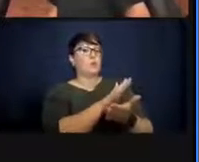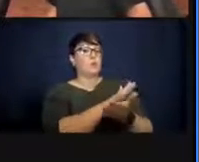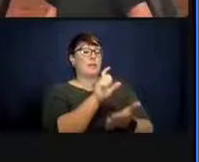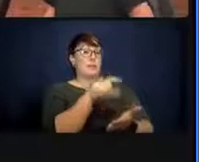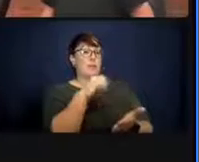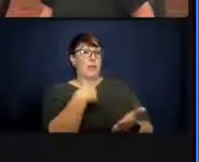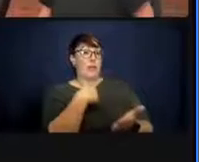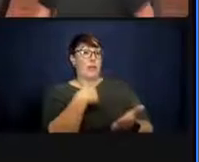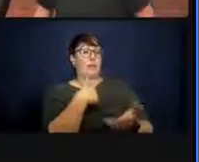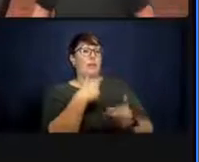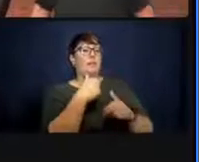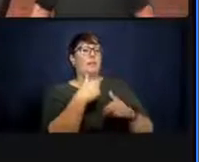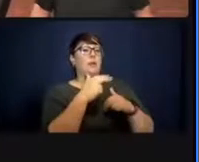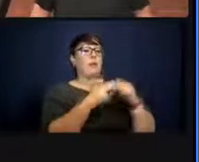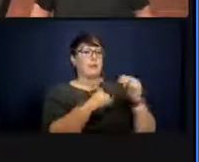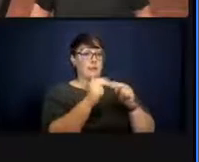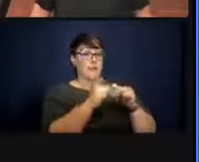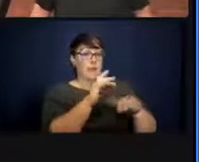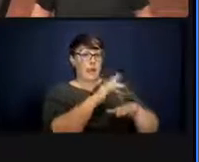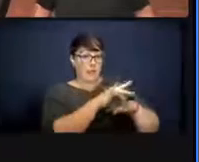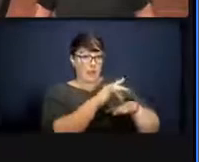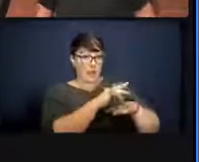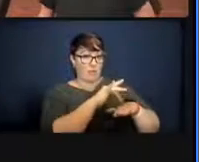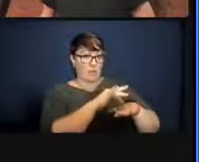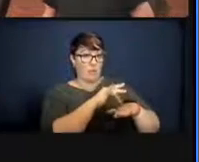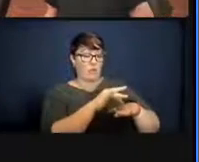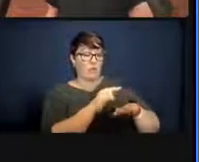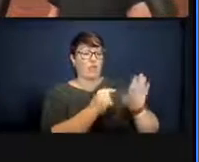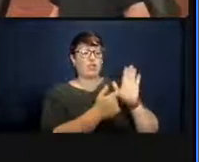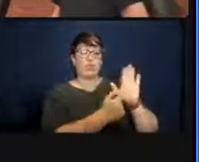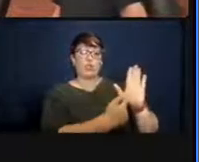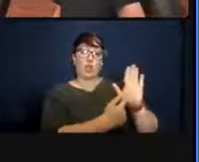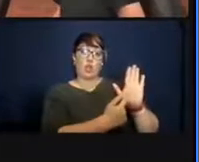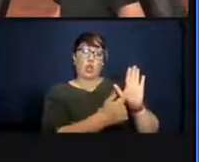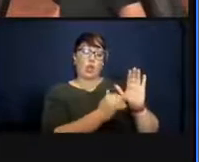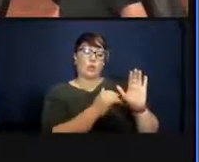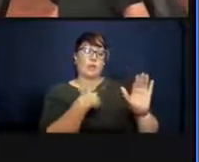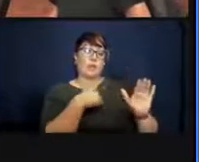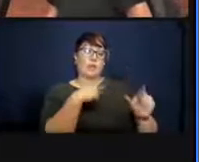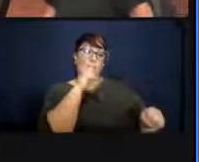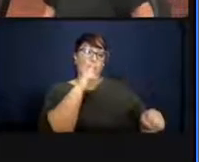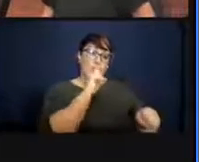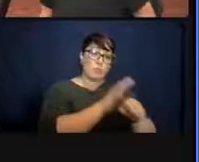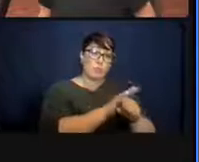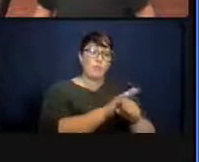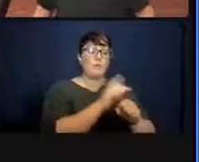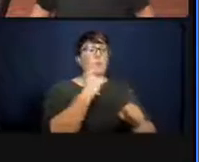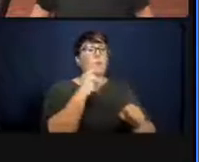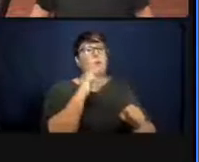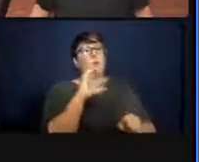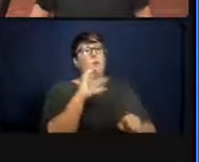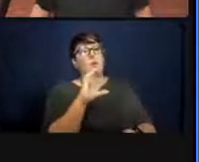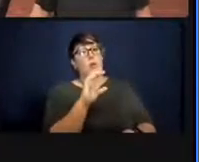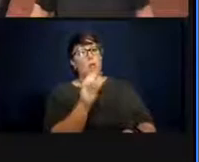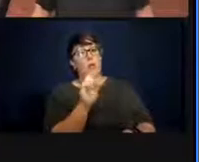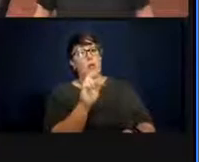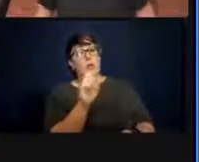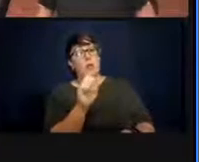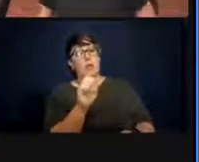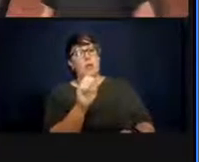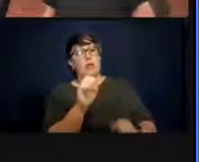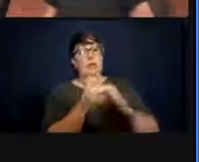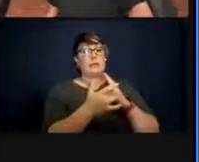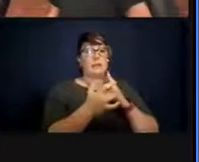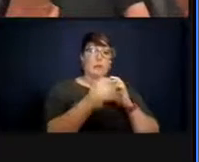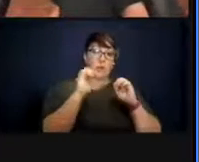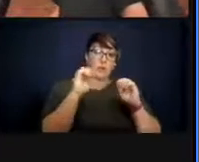المدارس الجديدة التي سنبنيها يجب أن يكون لديها منشآت تعكس الالتزام بالتعليم الفني